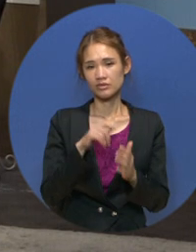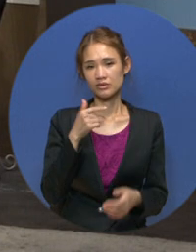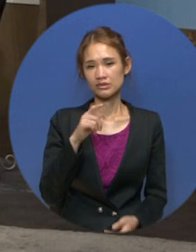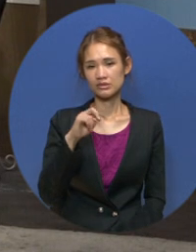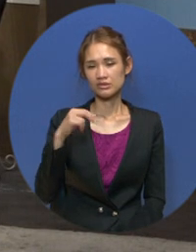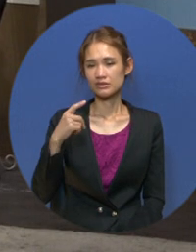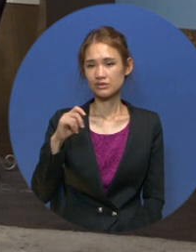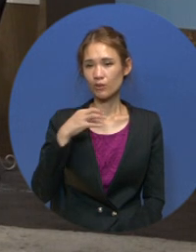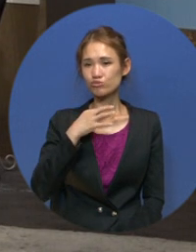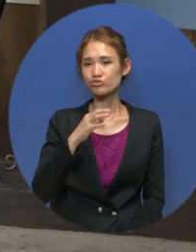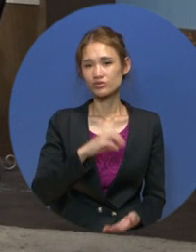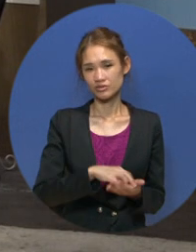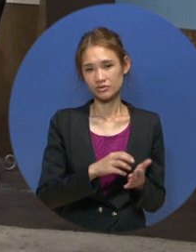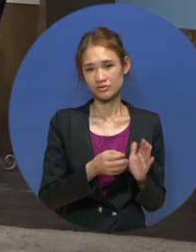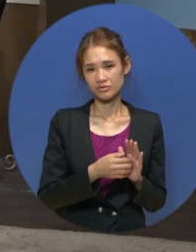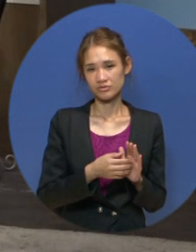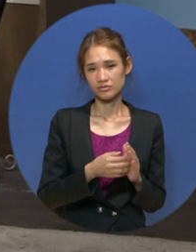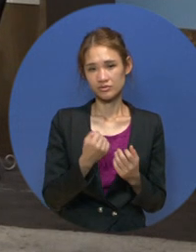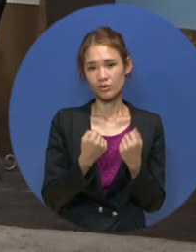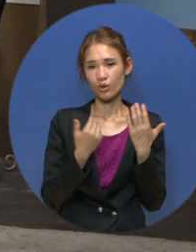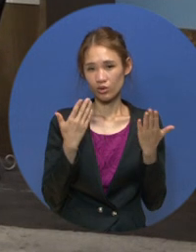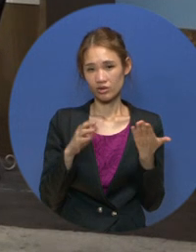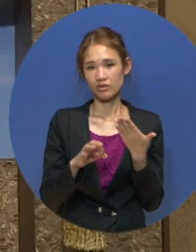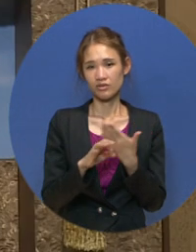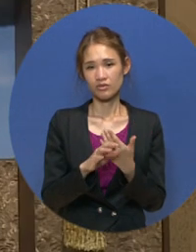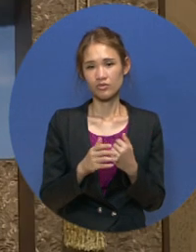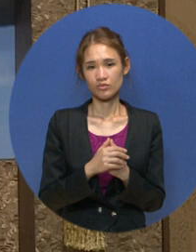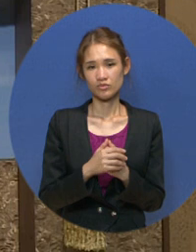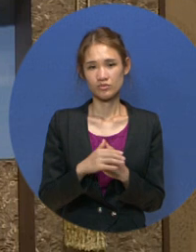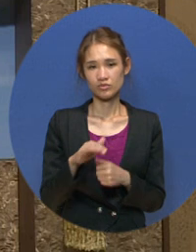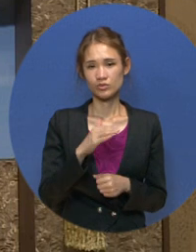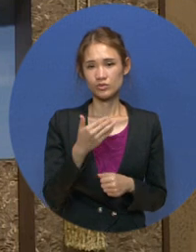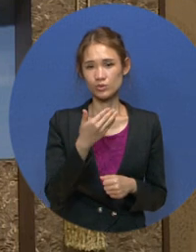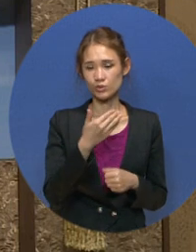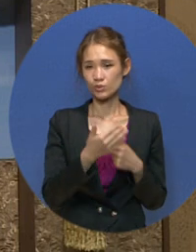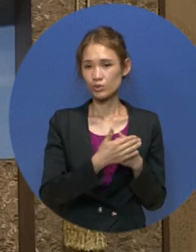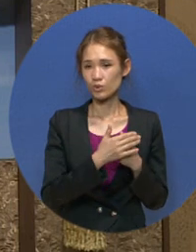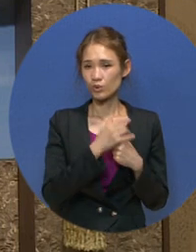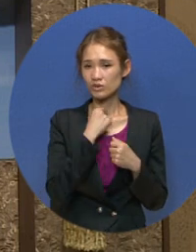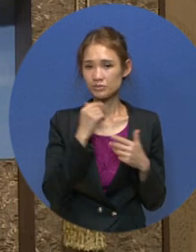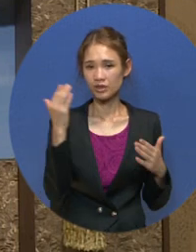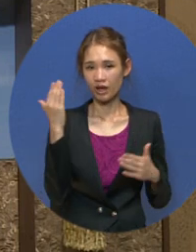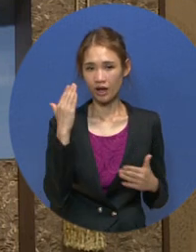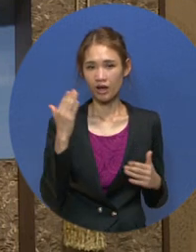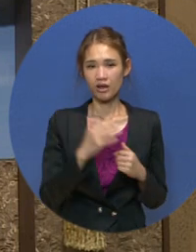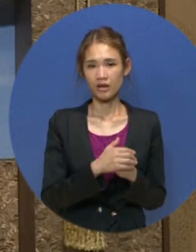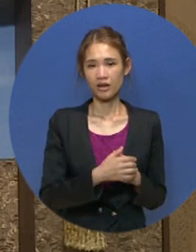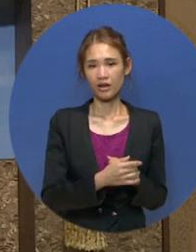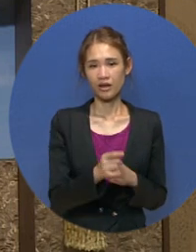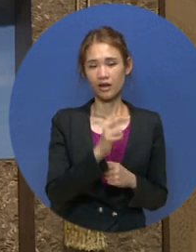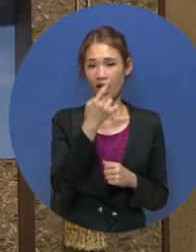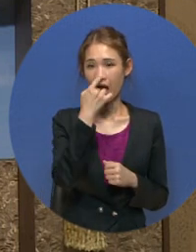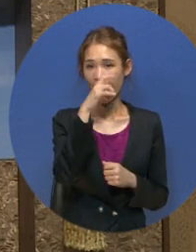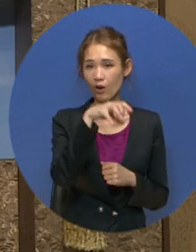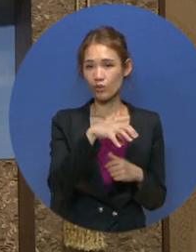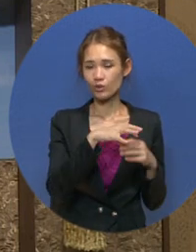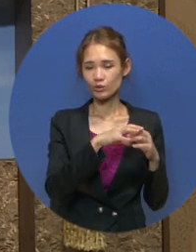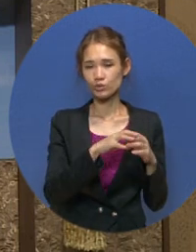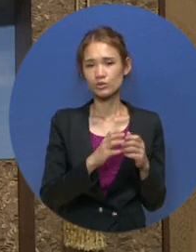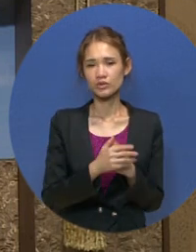네, 부를 정도로 그 귀했는데. 에피소드로 말씀을 드리자면 네. 저희를 돕고 싶은 학생들이 한 학원을